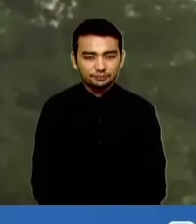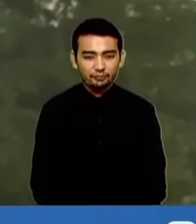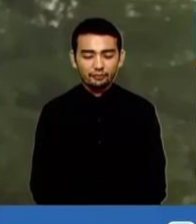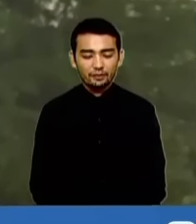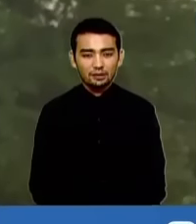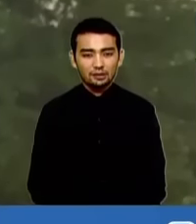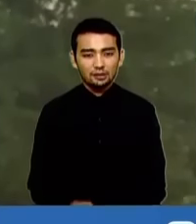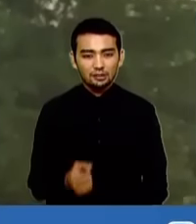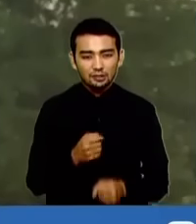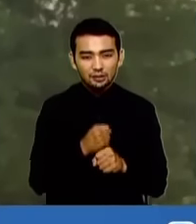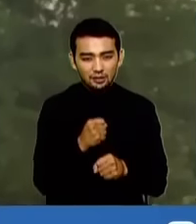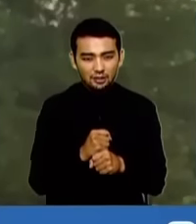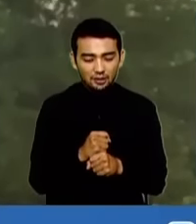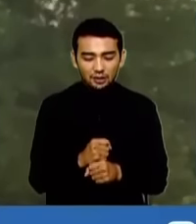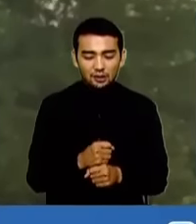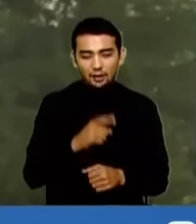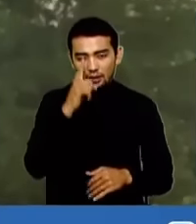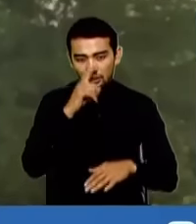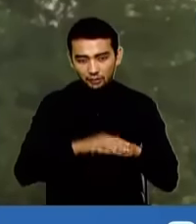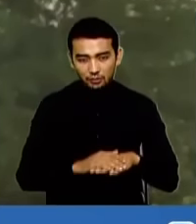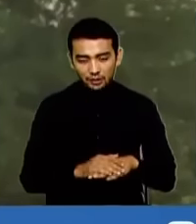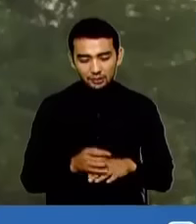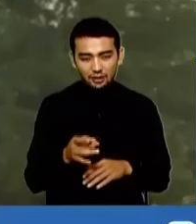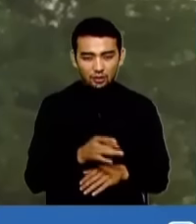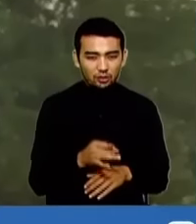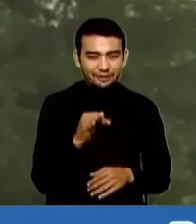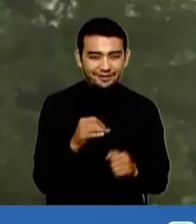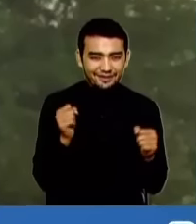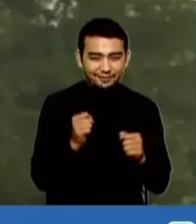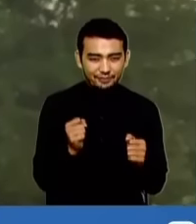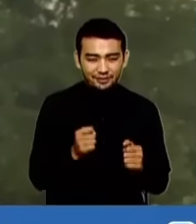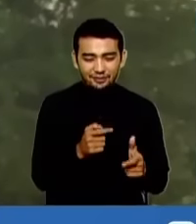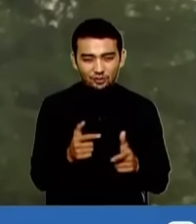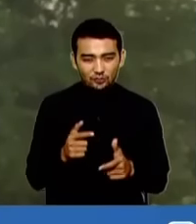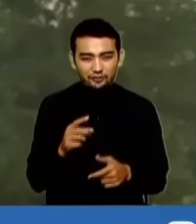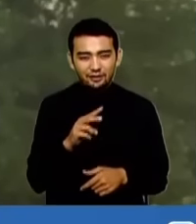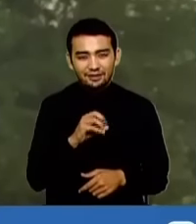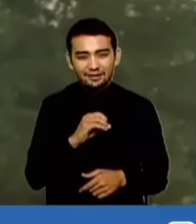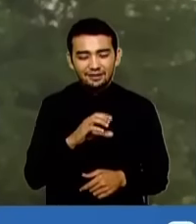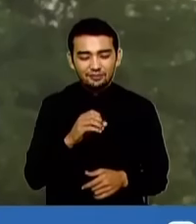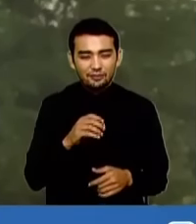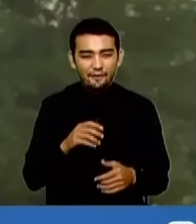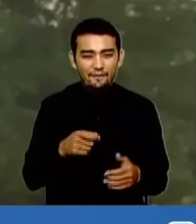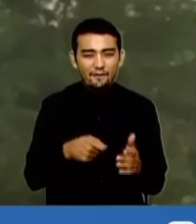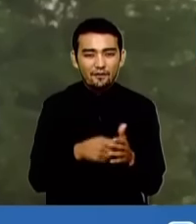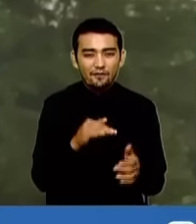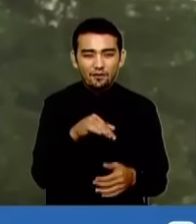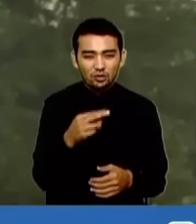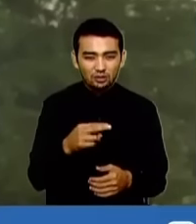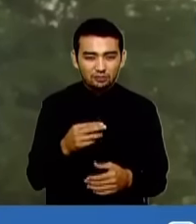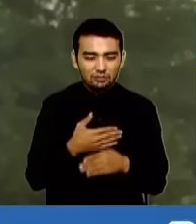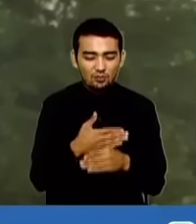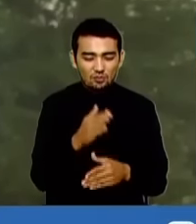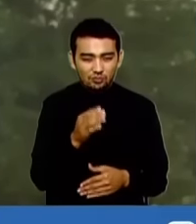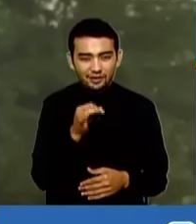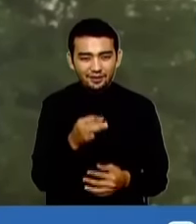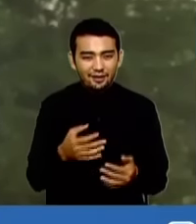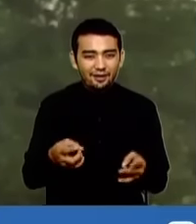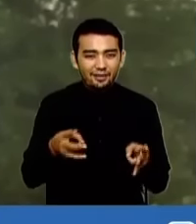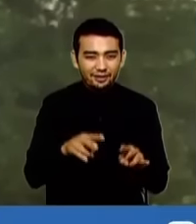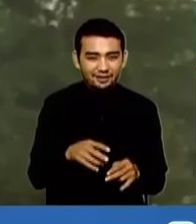Ведем работу с районными акиматами по выделению свободных земель и лесного фонда, нуждающимся в сене. Также предлагается собрать